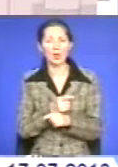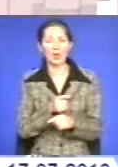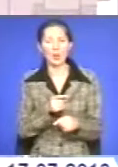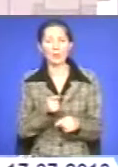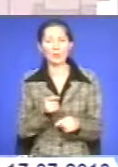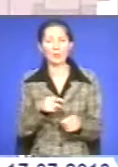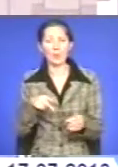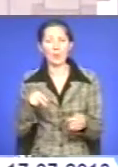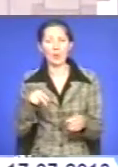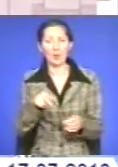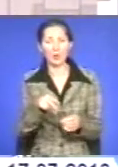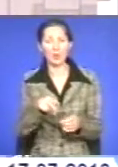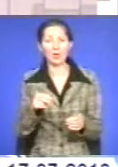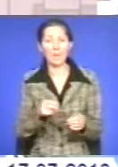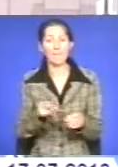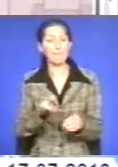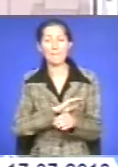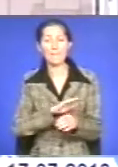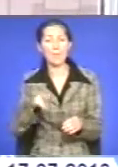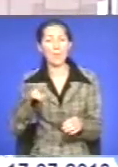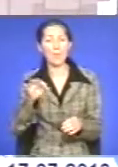межами пішохідного переходу, так як